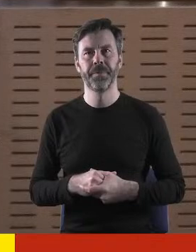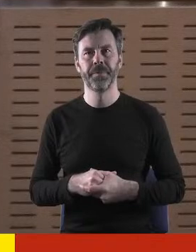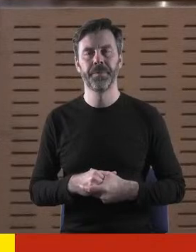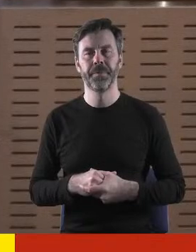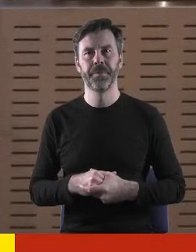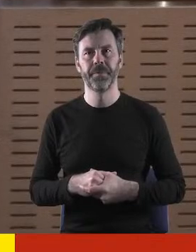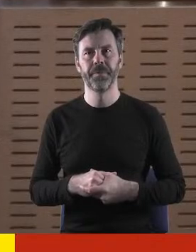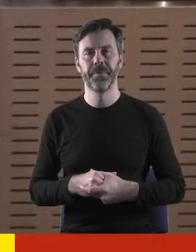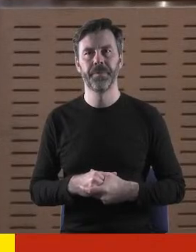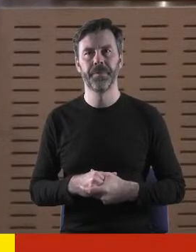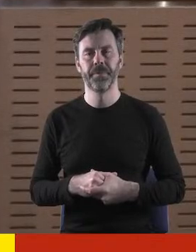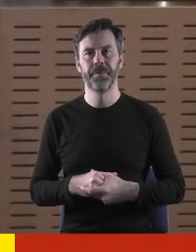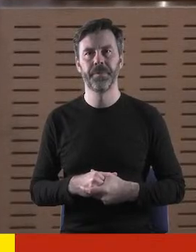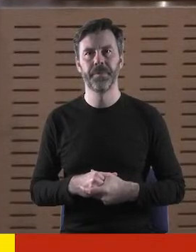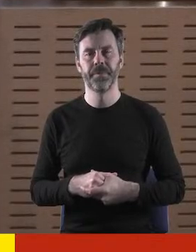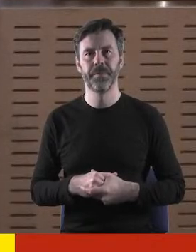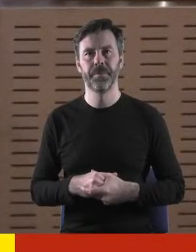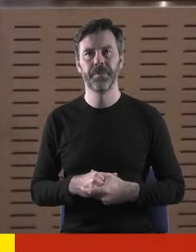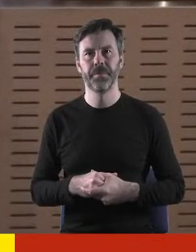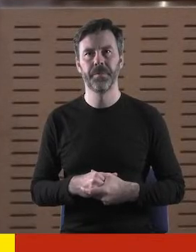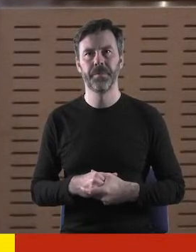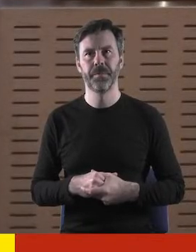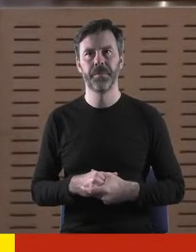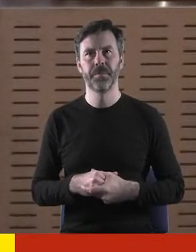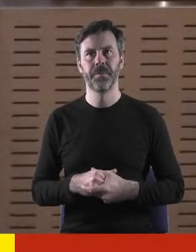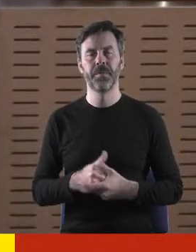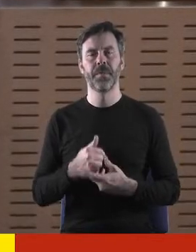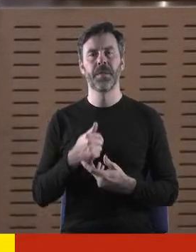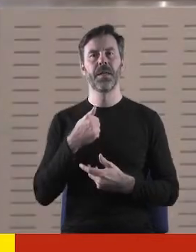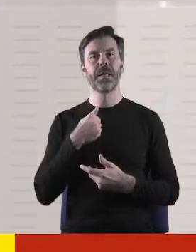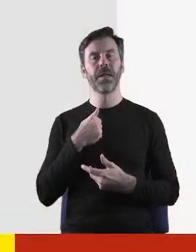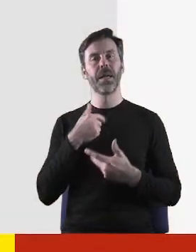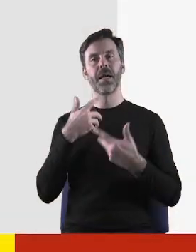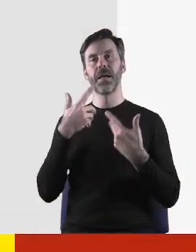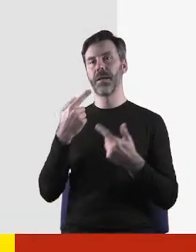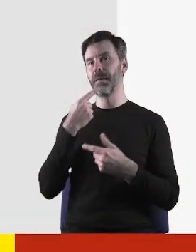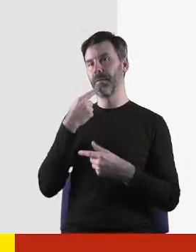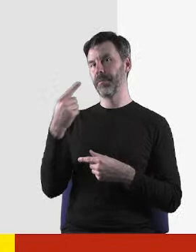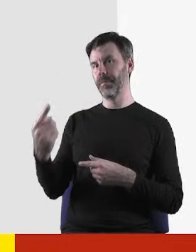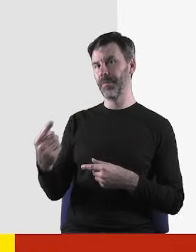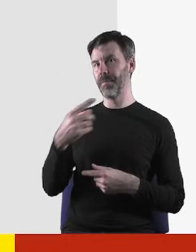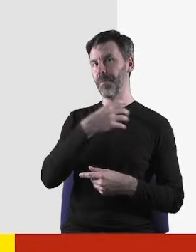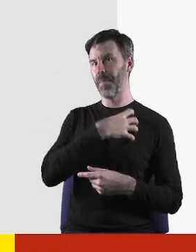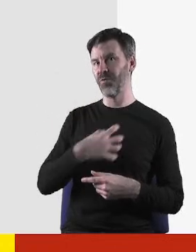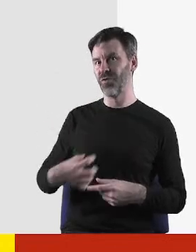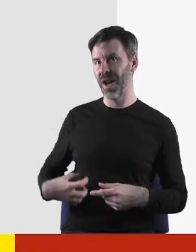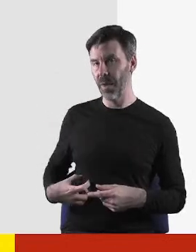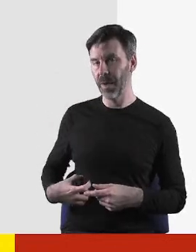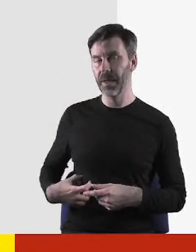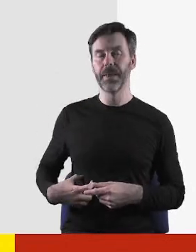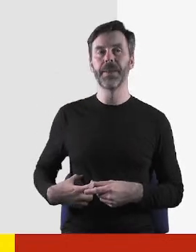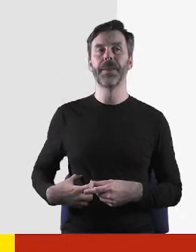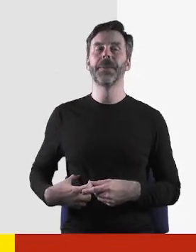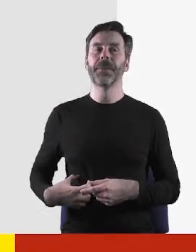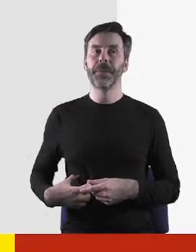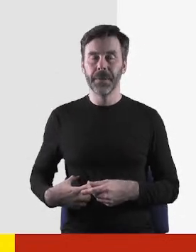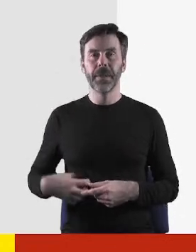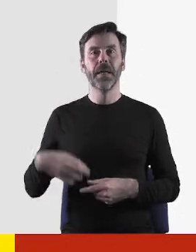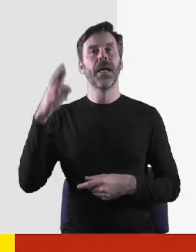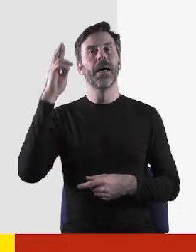Tak, chciałabym, panie marszałku, tutaj powiedzieć, że ja rozumiem zadowolenie z tego, że jesteśmy